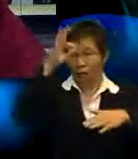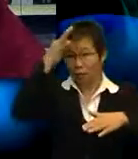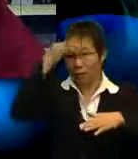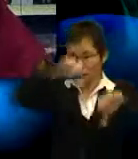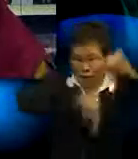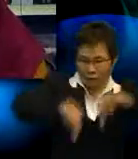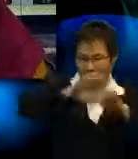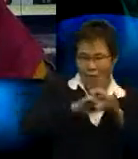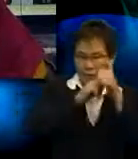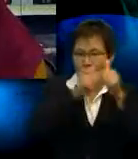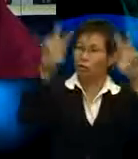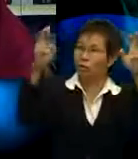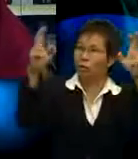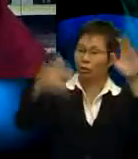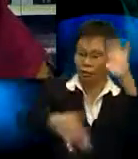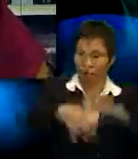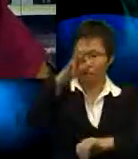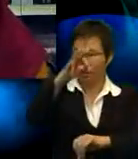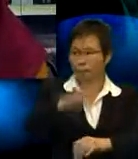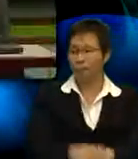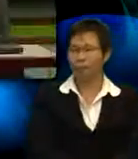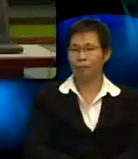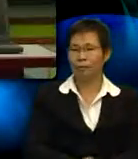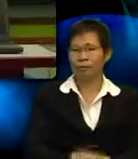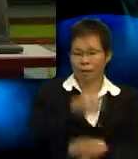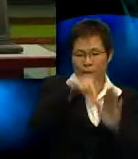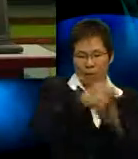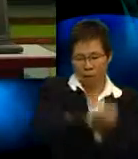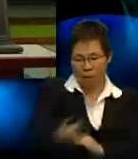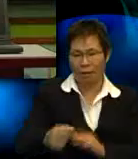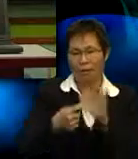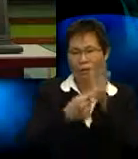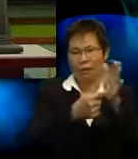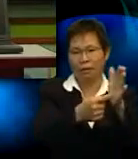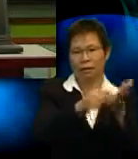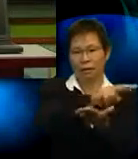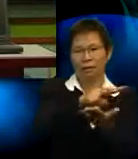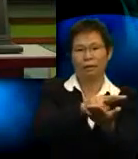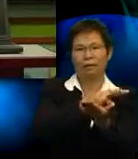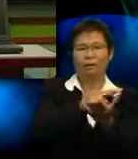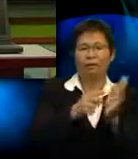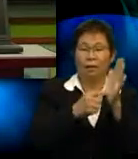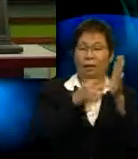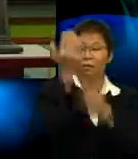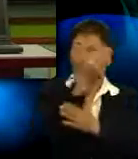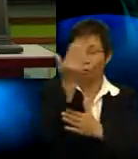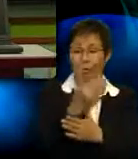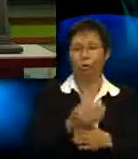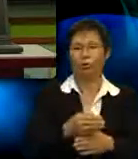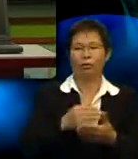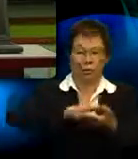mengikut tajuk yang dipilih. Peralatan tayangan. Peralatan seperti